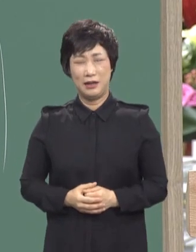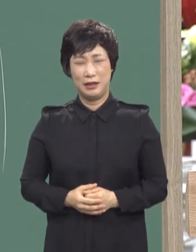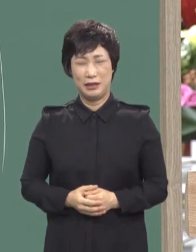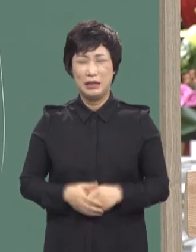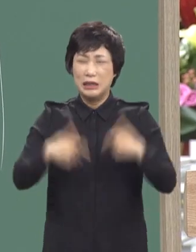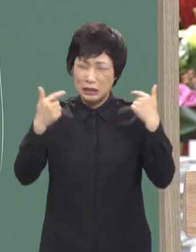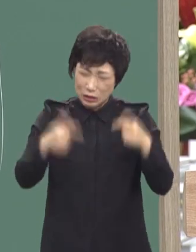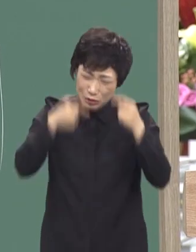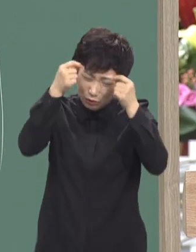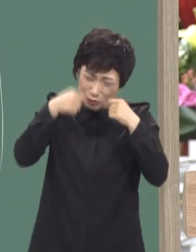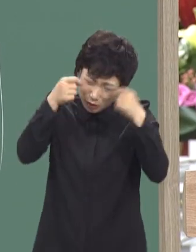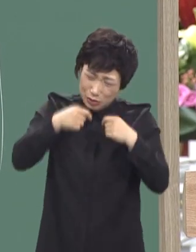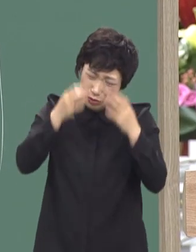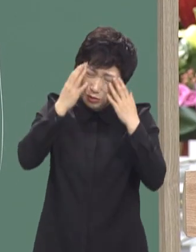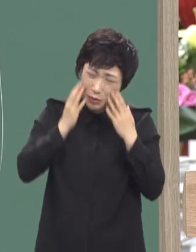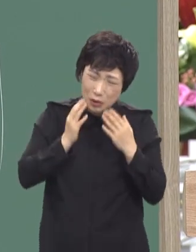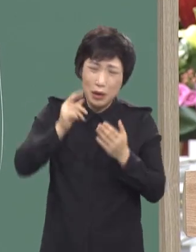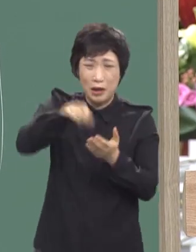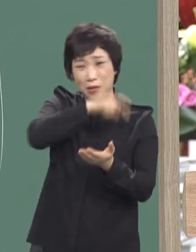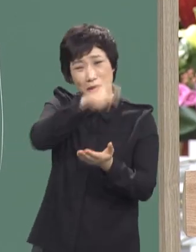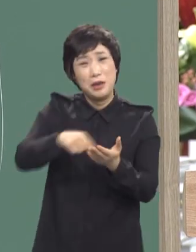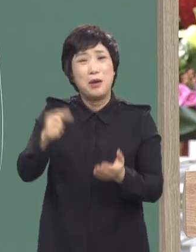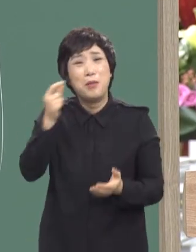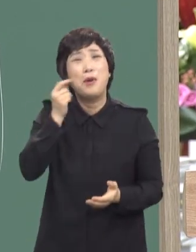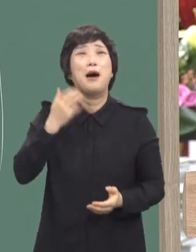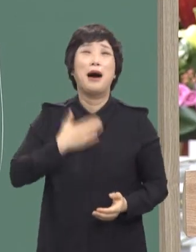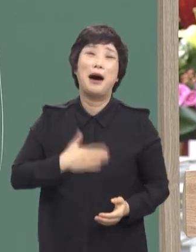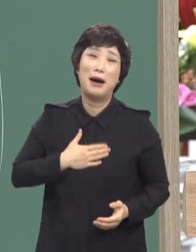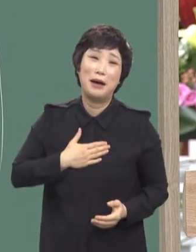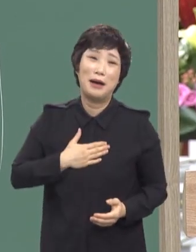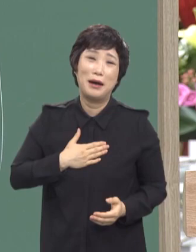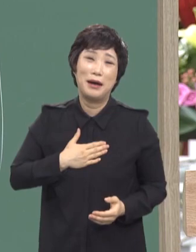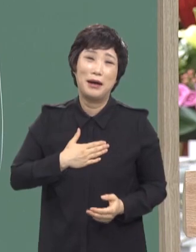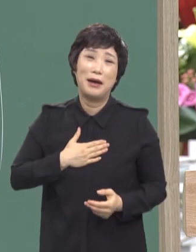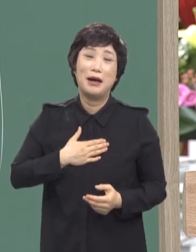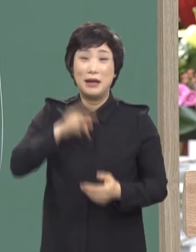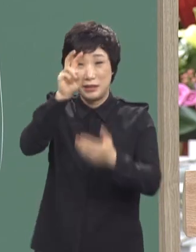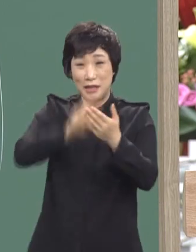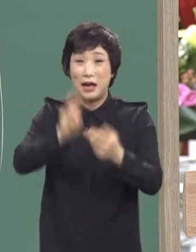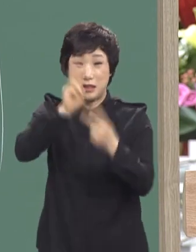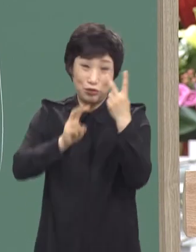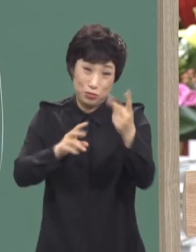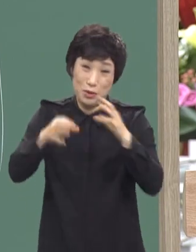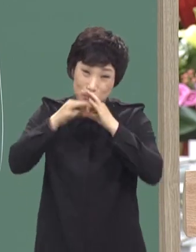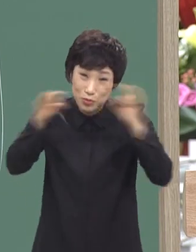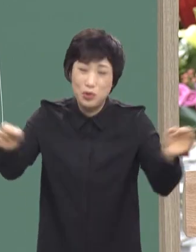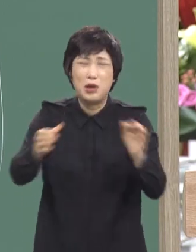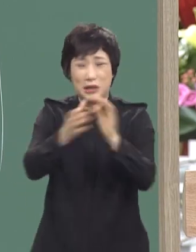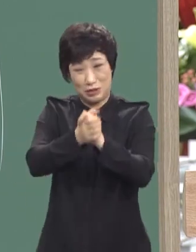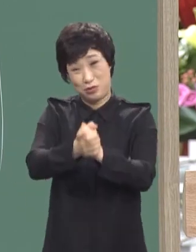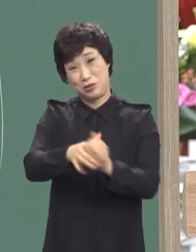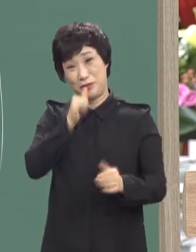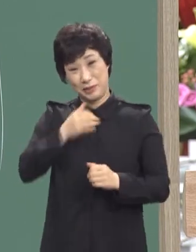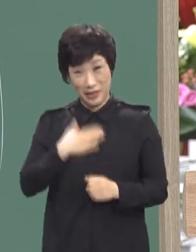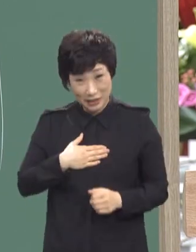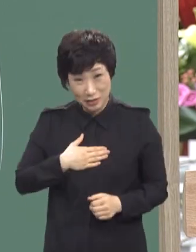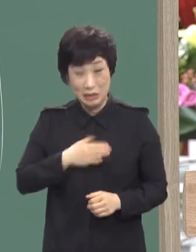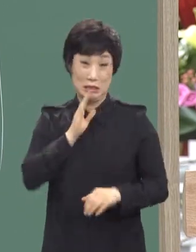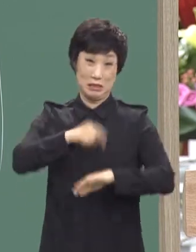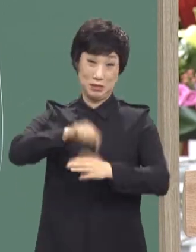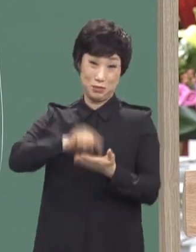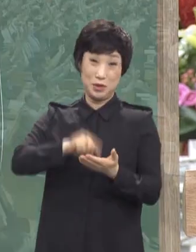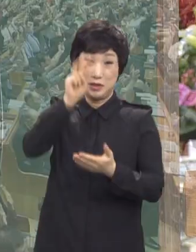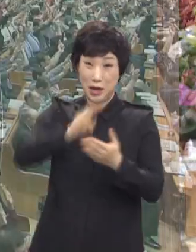늘 울어도 눈물로서 못 갚을 줄 알아. 두 번만 찬양하고 통성으로 기도하겠습니다.